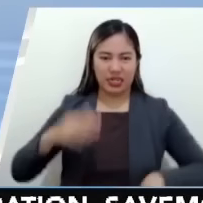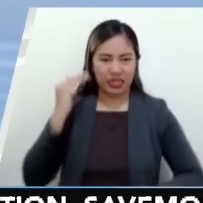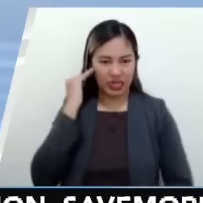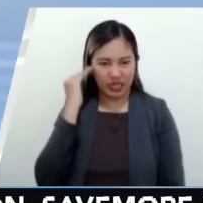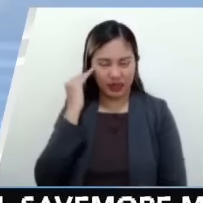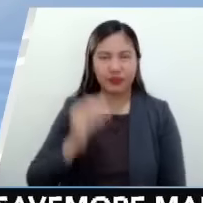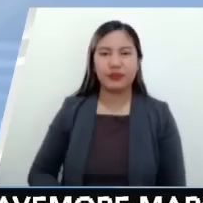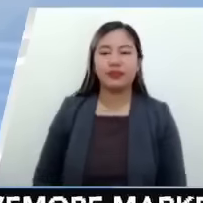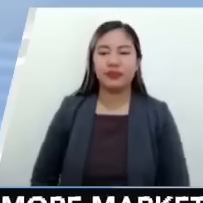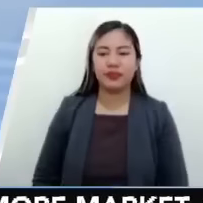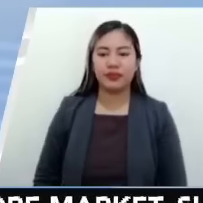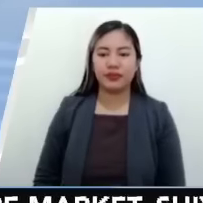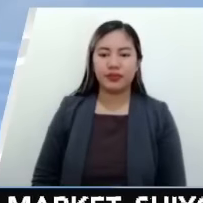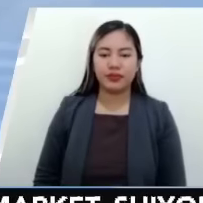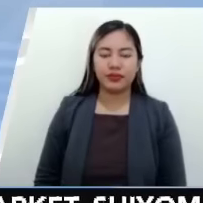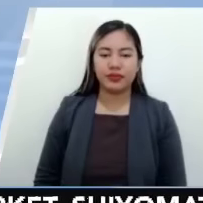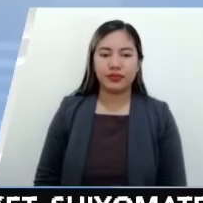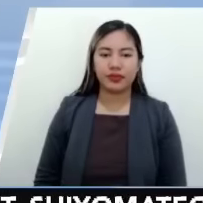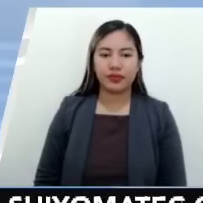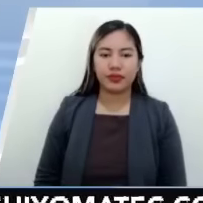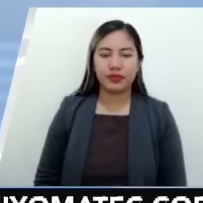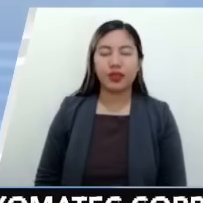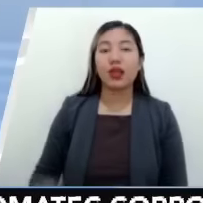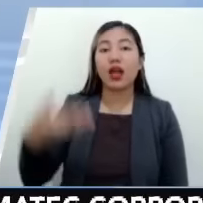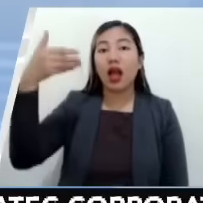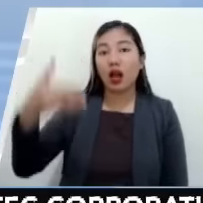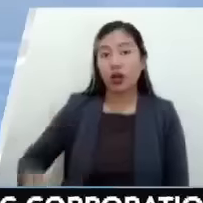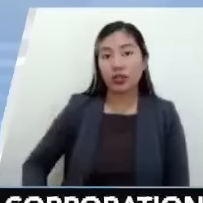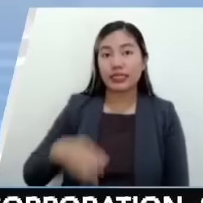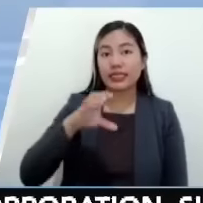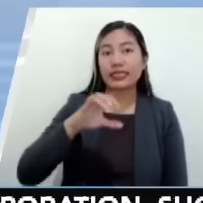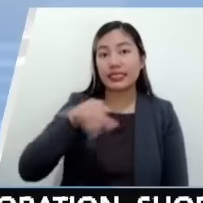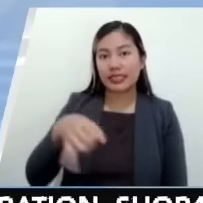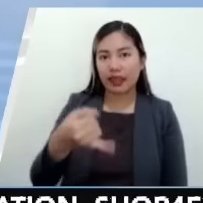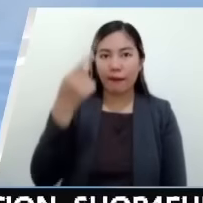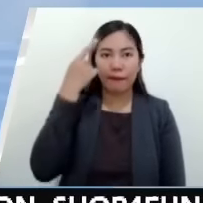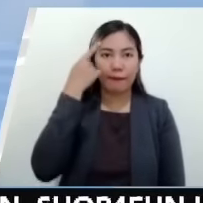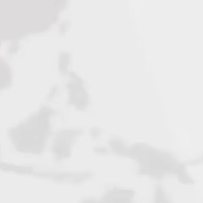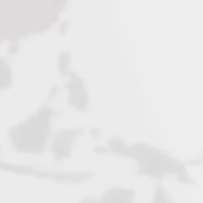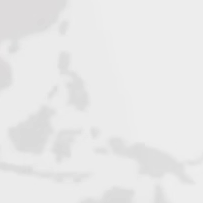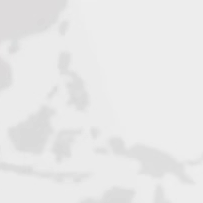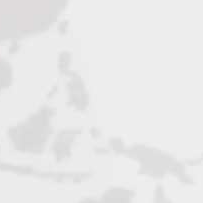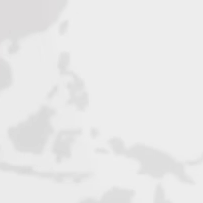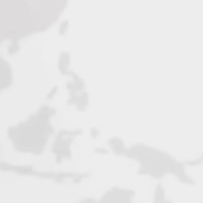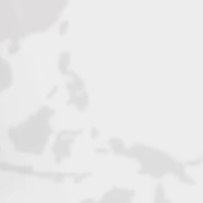GMA Regional TV. Nagbabalita para sa GMA Integrated News.